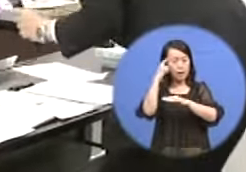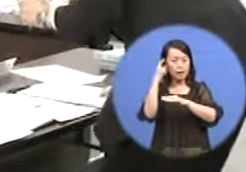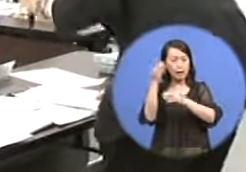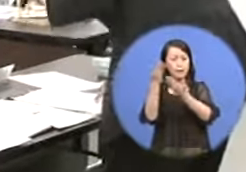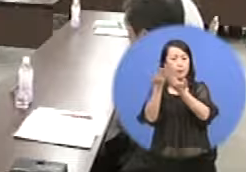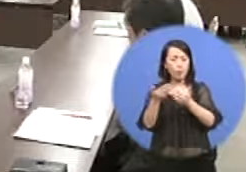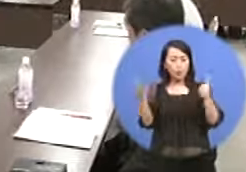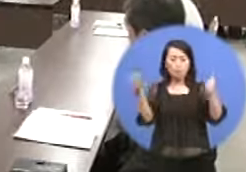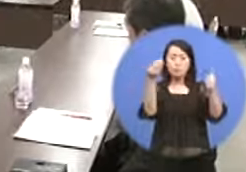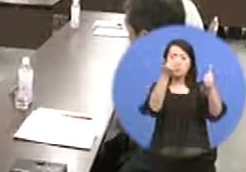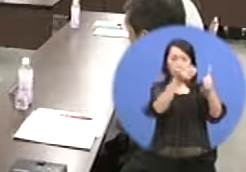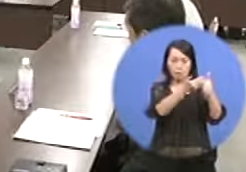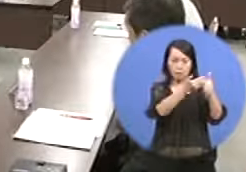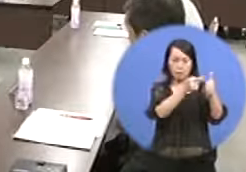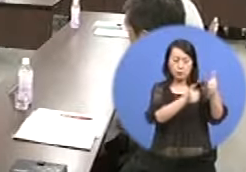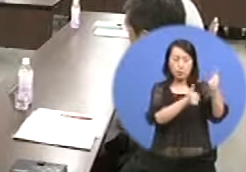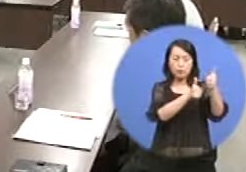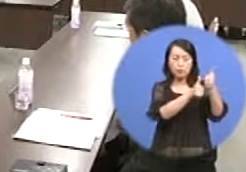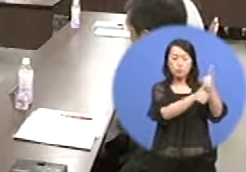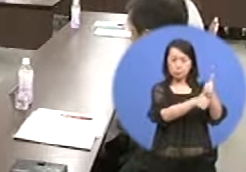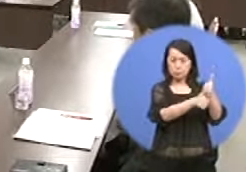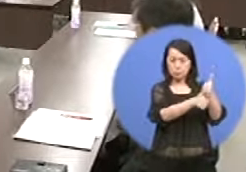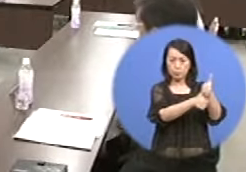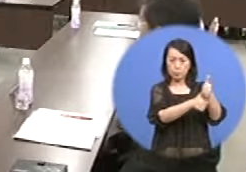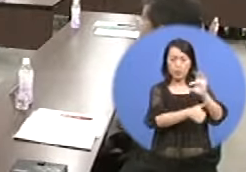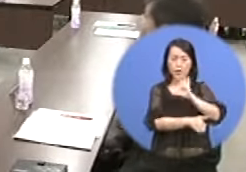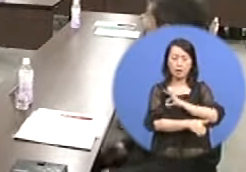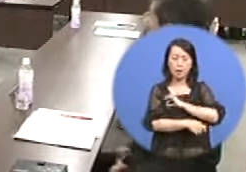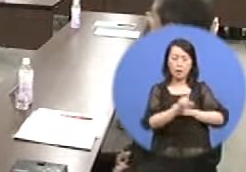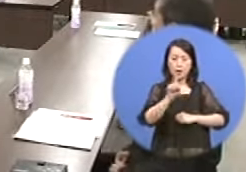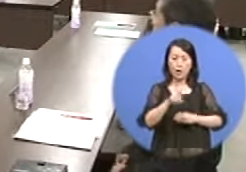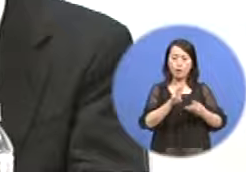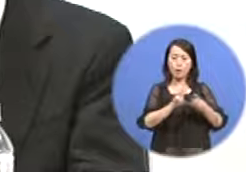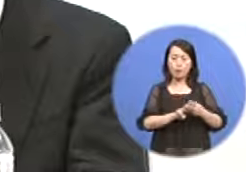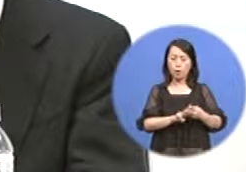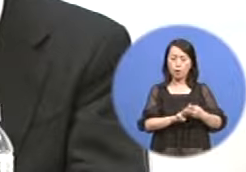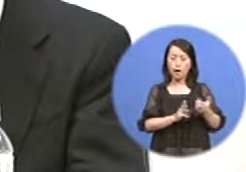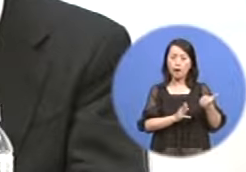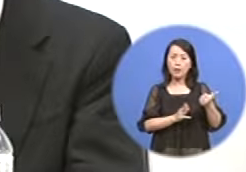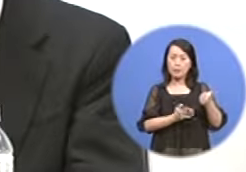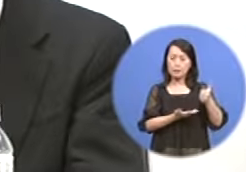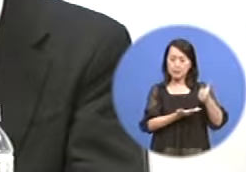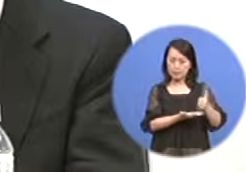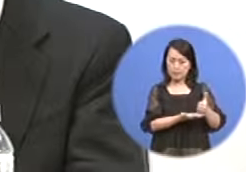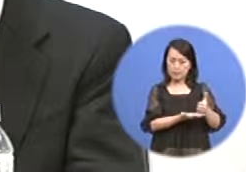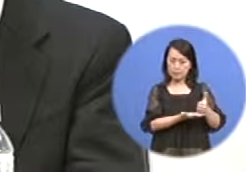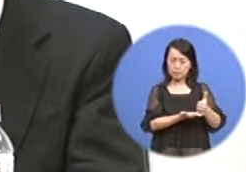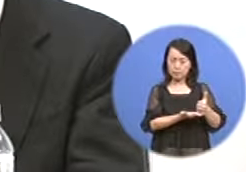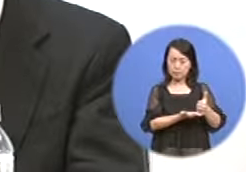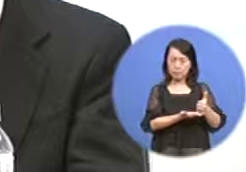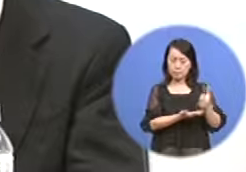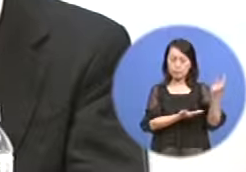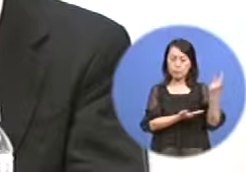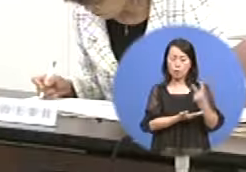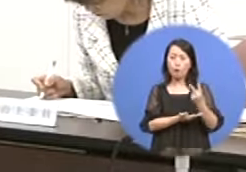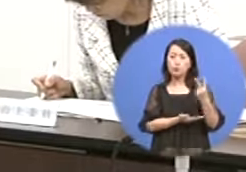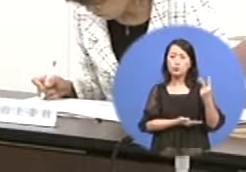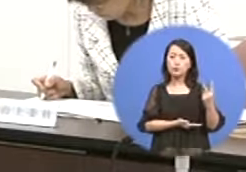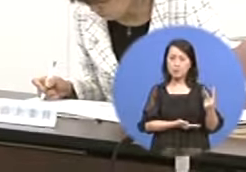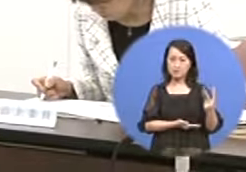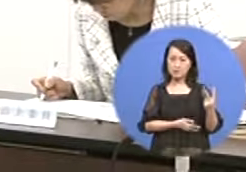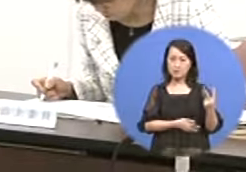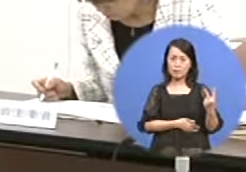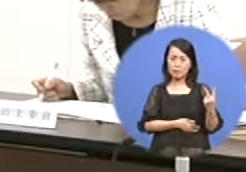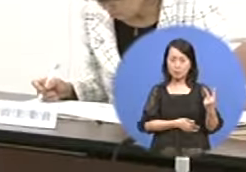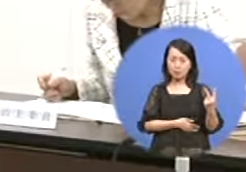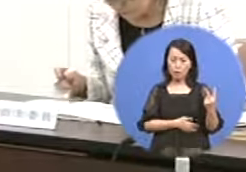その副座長格で、野田先生、 はい、 という方もあのいらっしゃる、 はい、 でこういう方